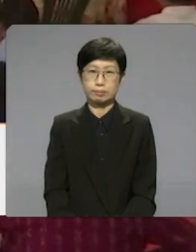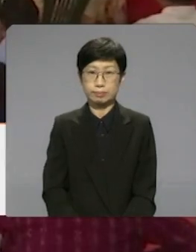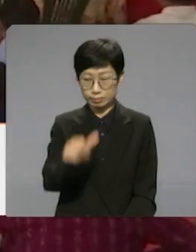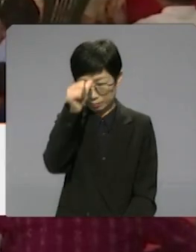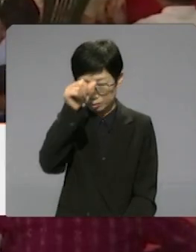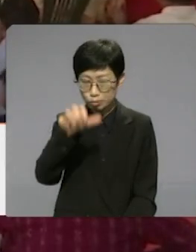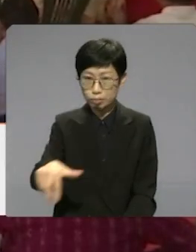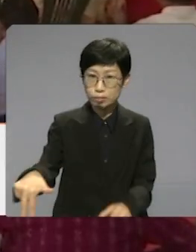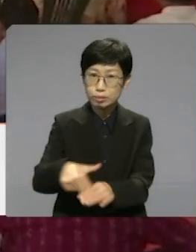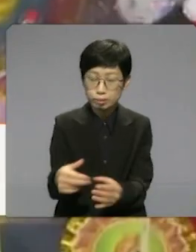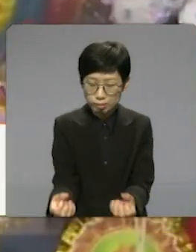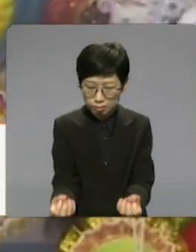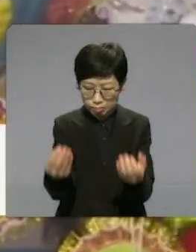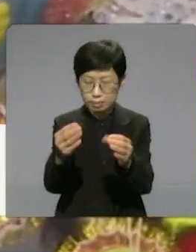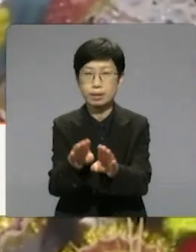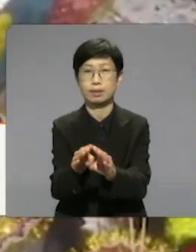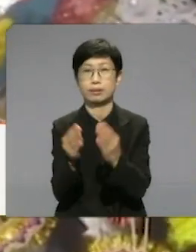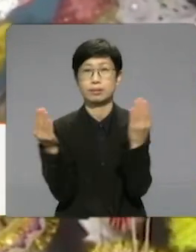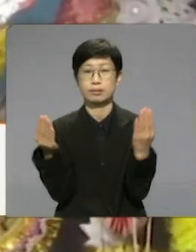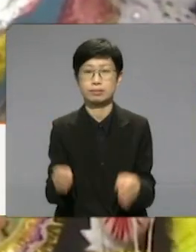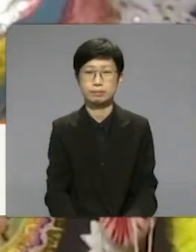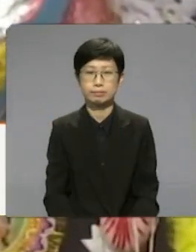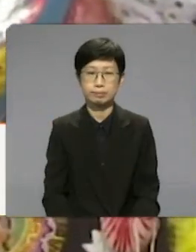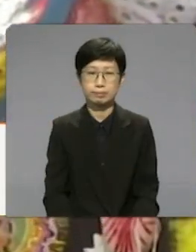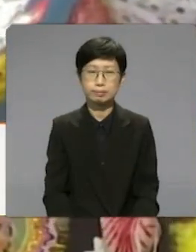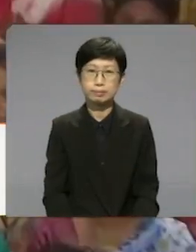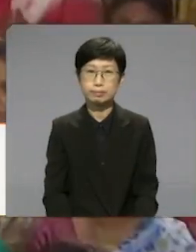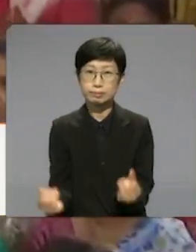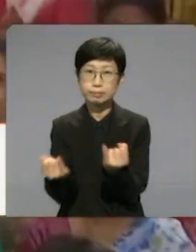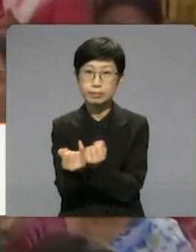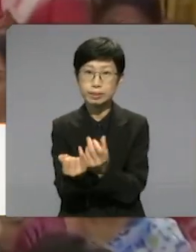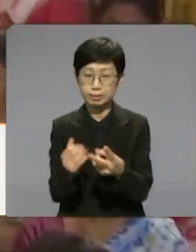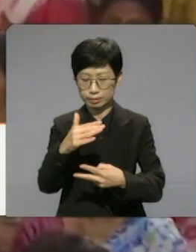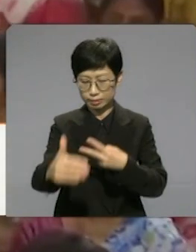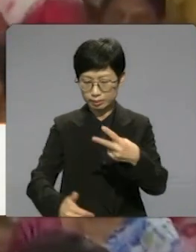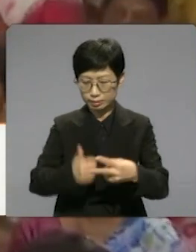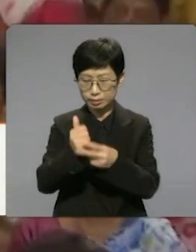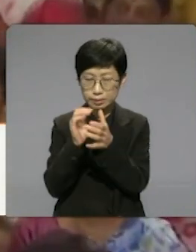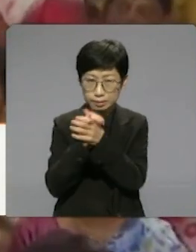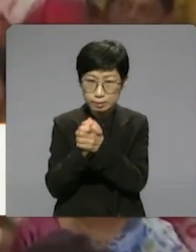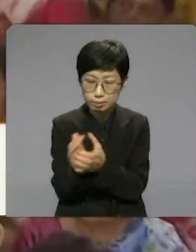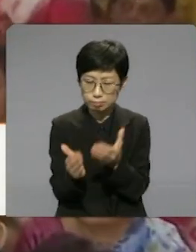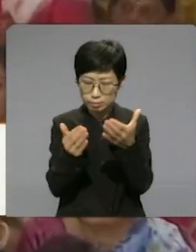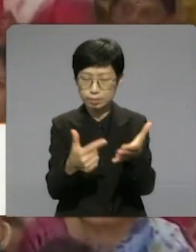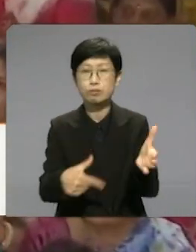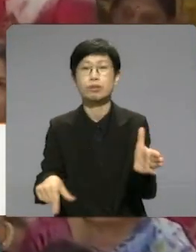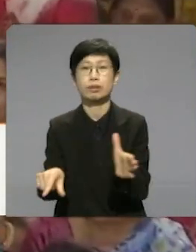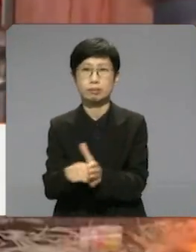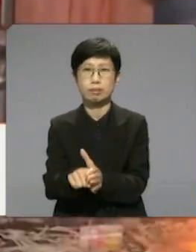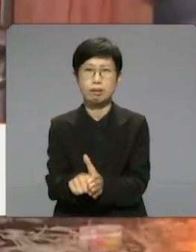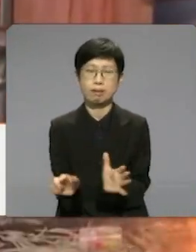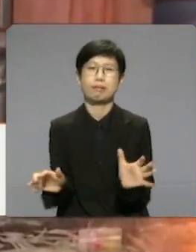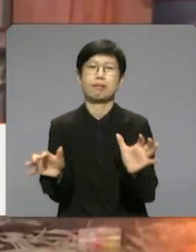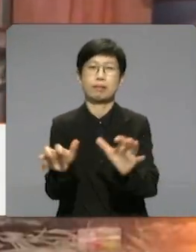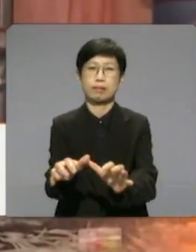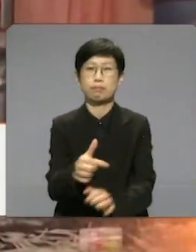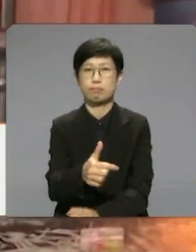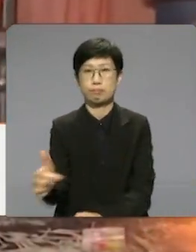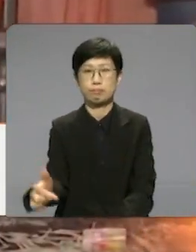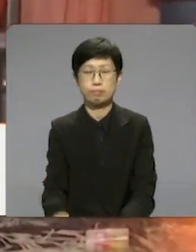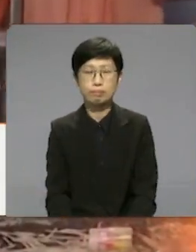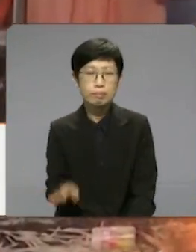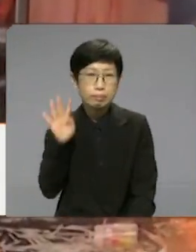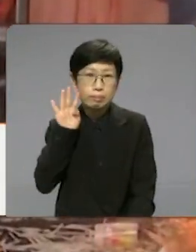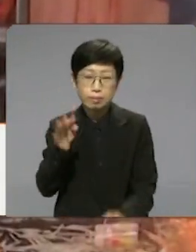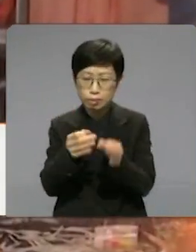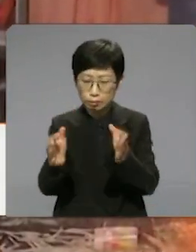인도에서는 종교 축제가 열렸습니다. 두르가 여신에게 기도를 바치기 위해 신자들이 여러 도시에서 모여들었는데요. 나흘